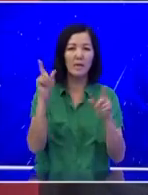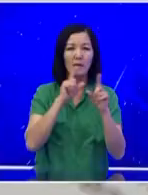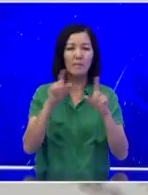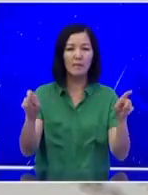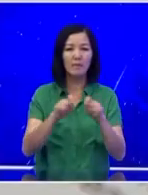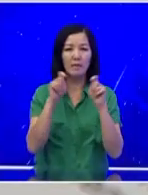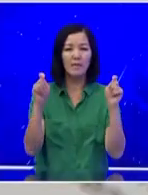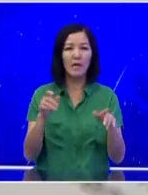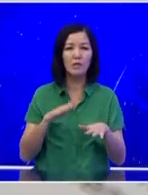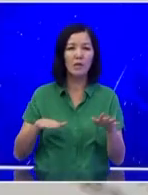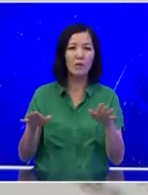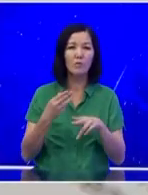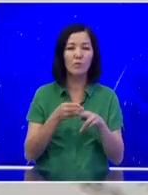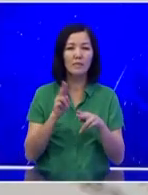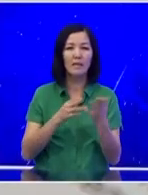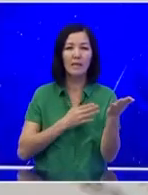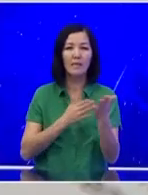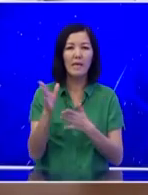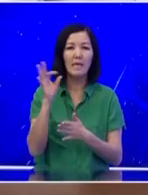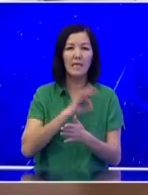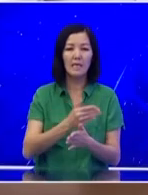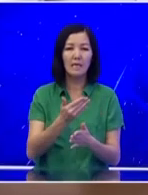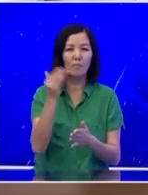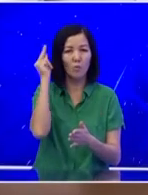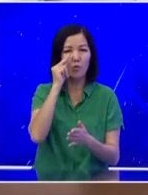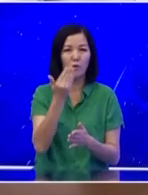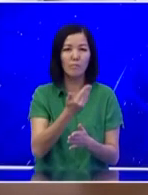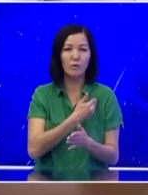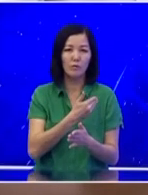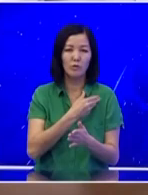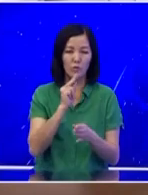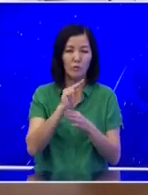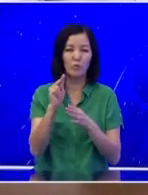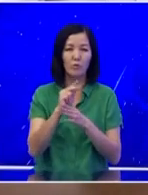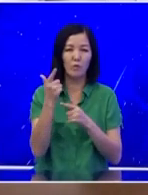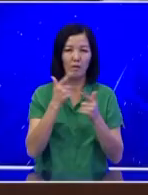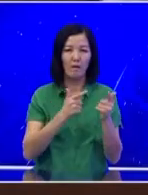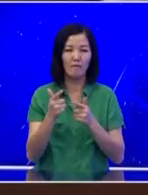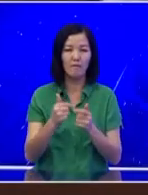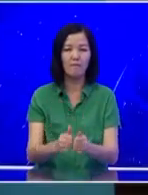ашқан. Ауданда осы саланы игеремін деушілер болса, үйретемін дейді.